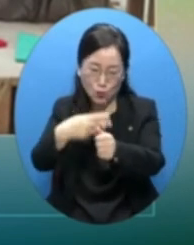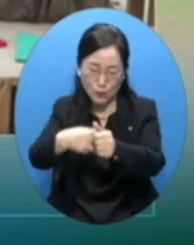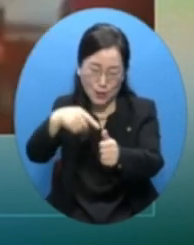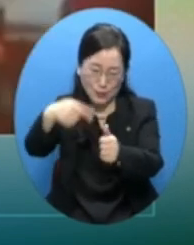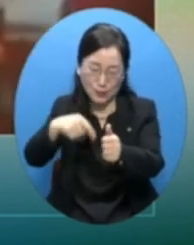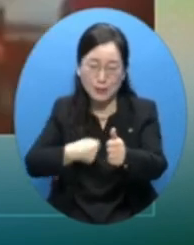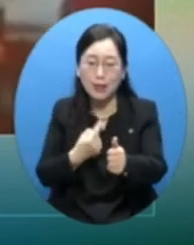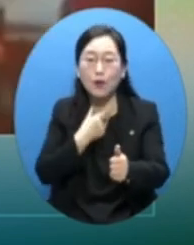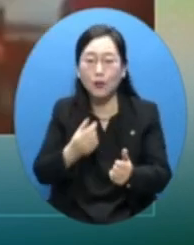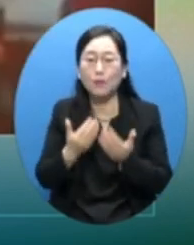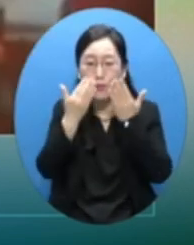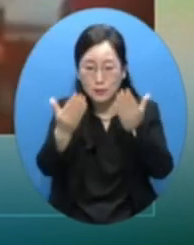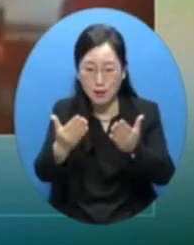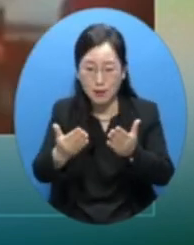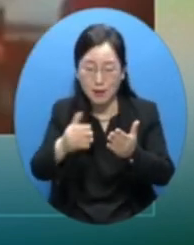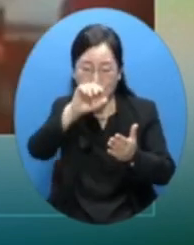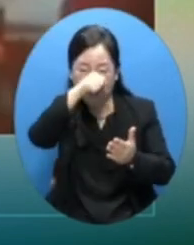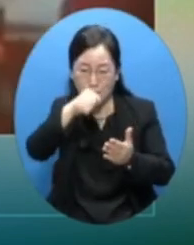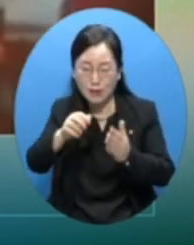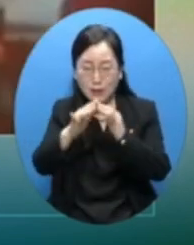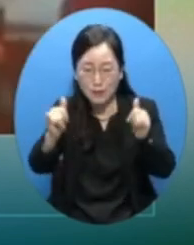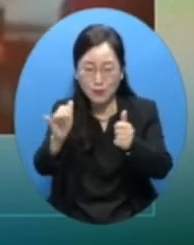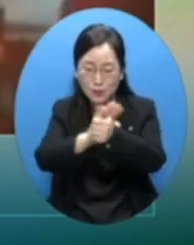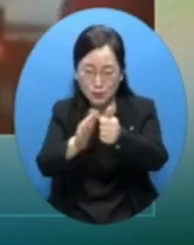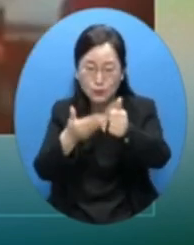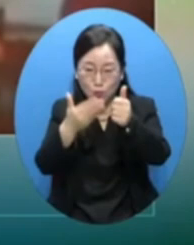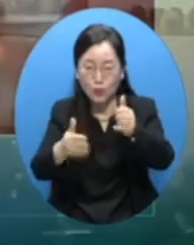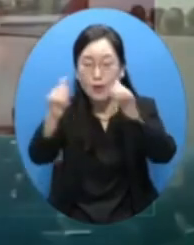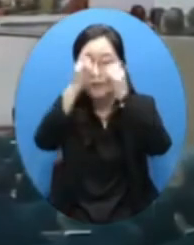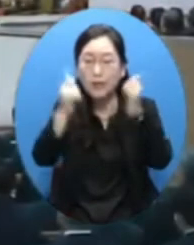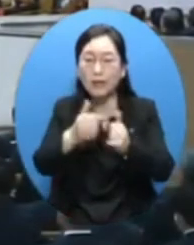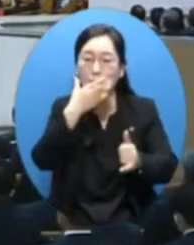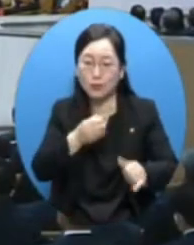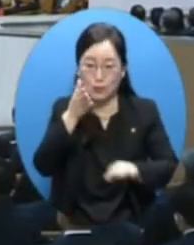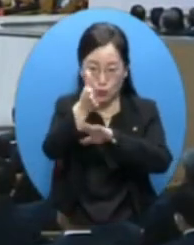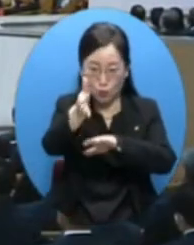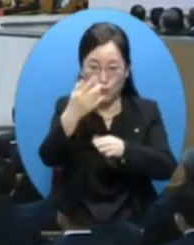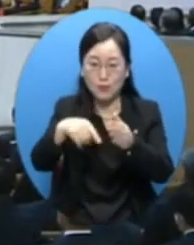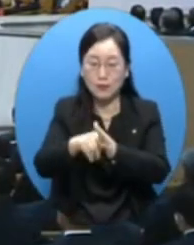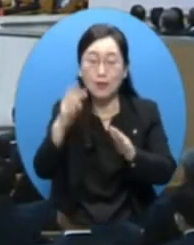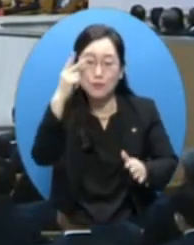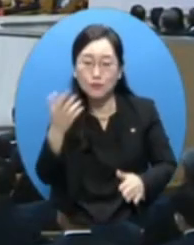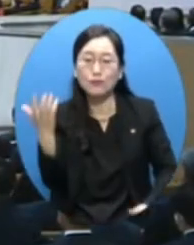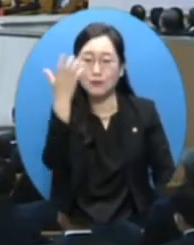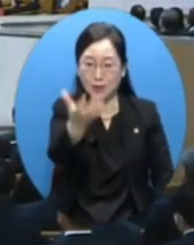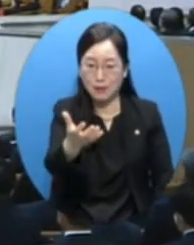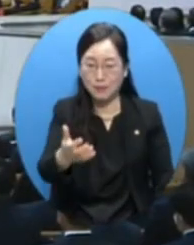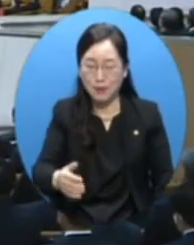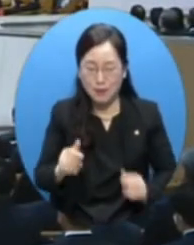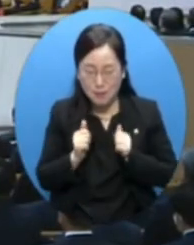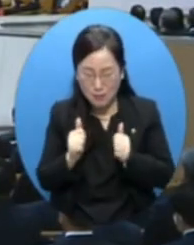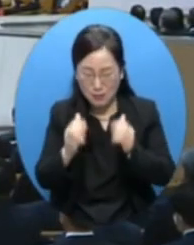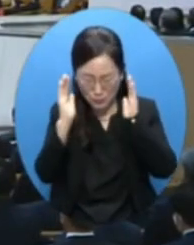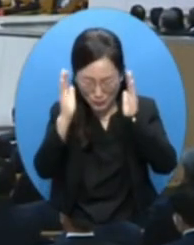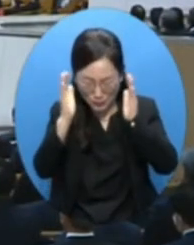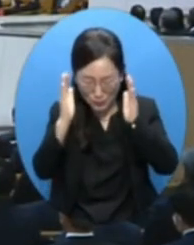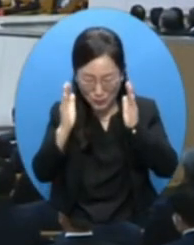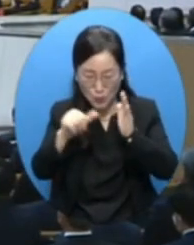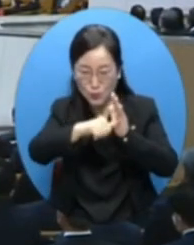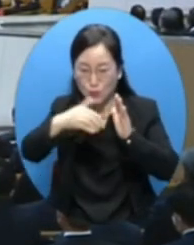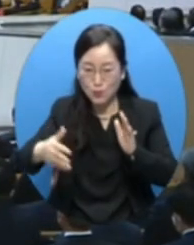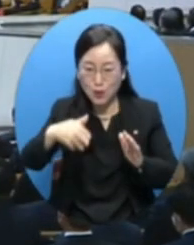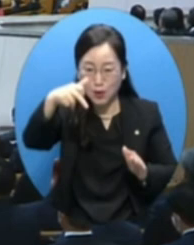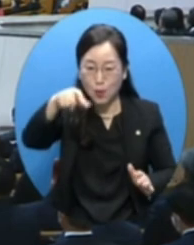아프리카에서 저들을 섬겼습니다. 사회복지를 전공하기 위해서 미국으로 건너가서 열심히 공부해서 미국의 명문 콜롬비아